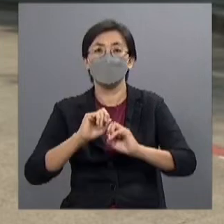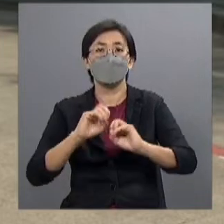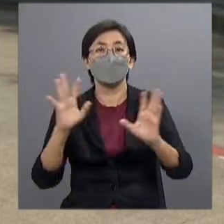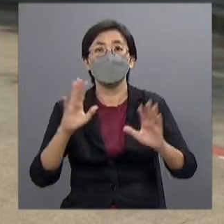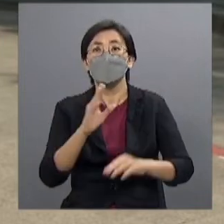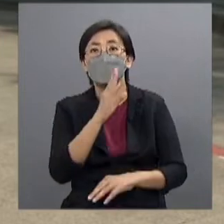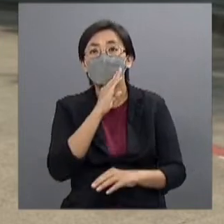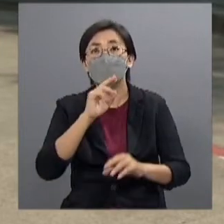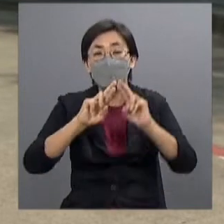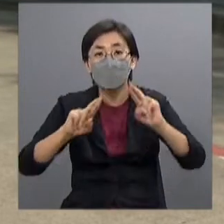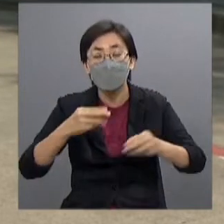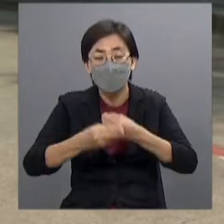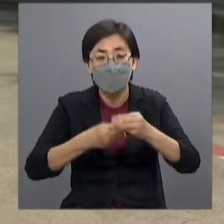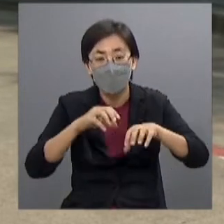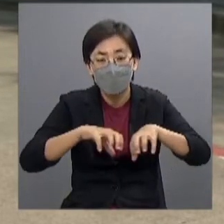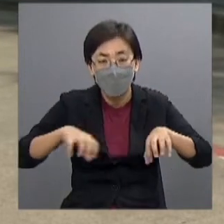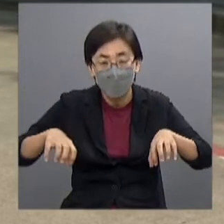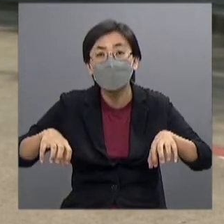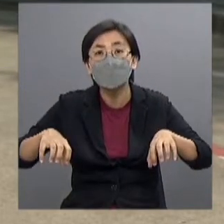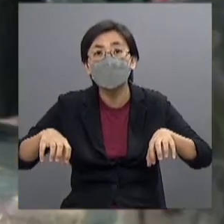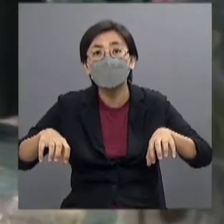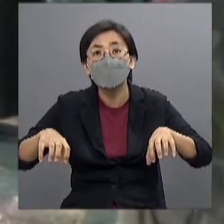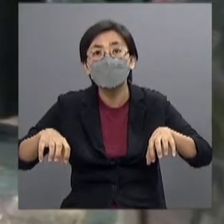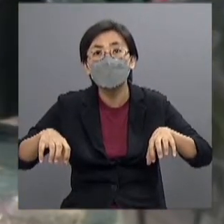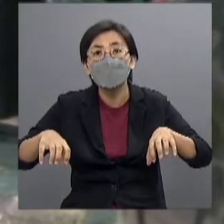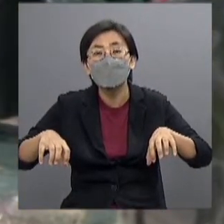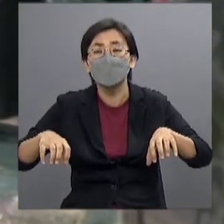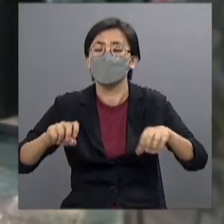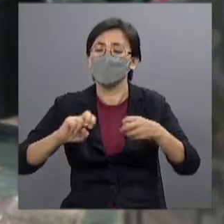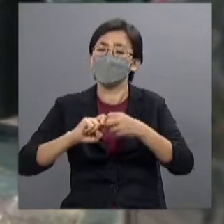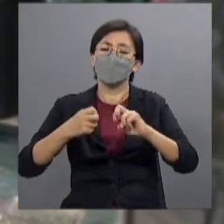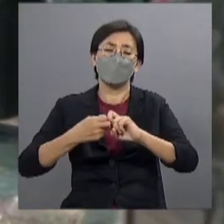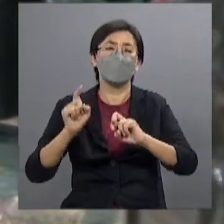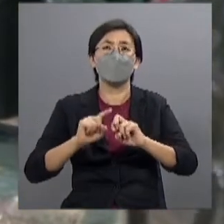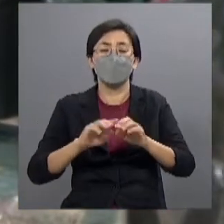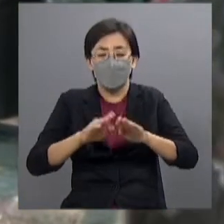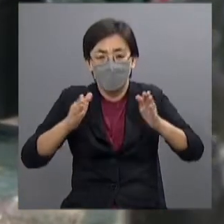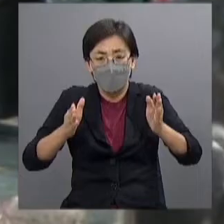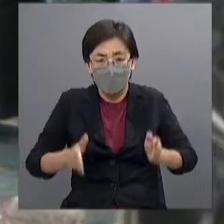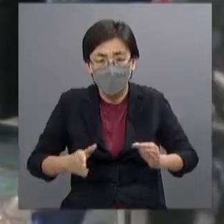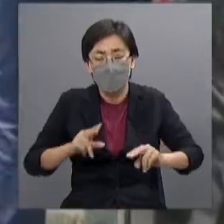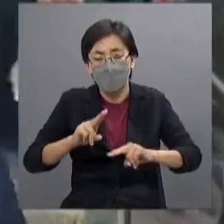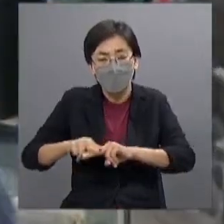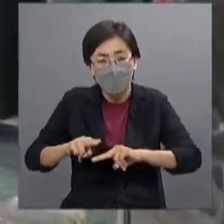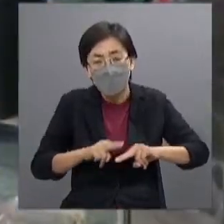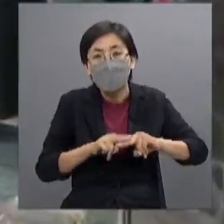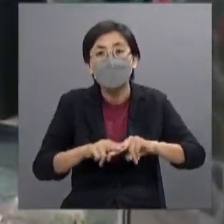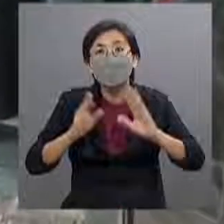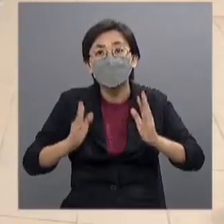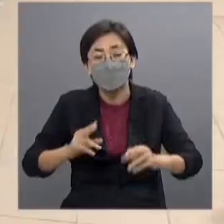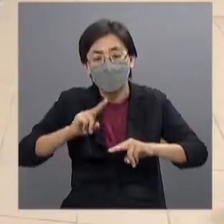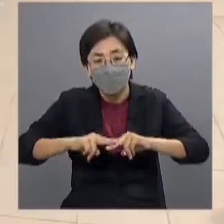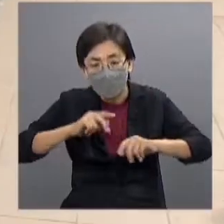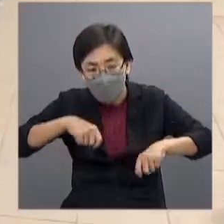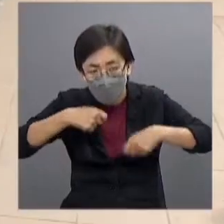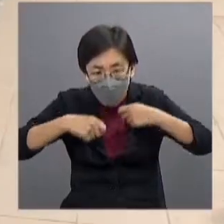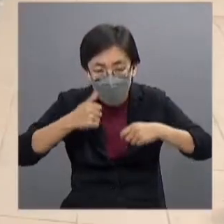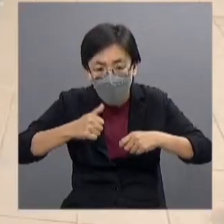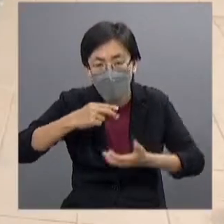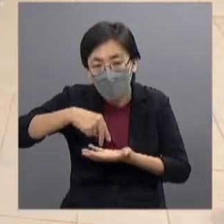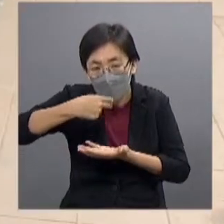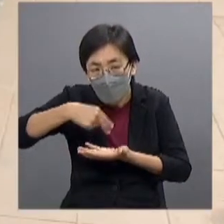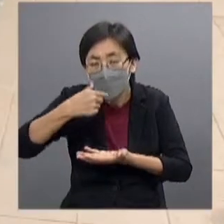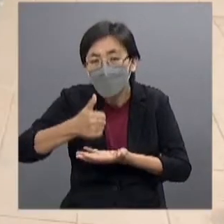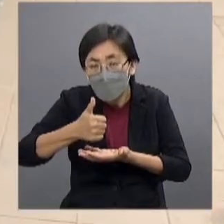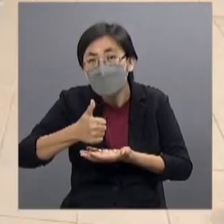ร้านอาหารเนี่ยไปอยู่บนทางเท้าก็จะมีการทั้งตั้งโต๊ะเก้าอี้วางไว้ให้ลูกค้านั้นนั่งรับประทานได้ด้วยเป็นแนวยาวค่ะ